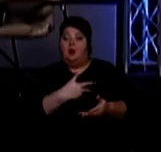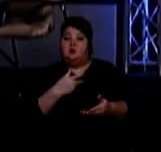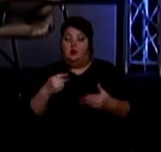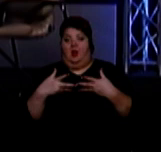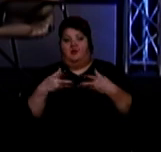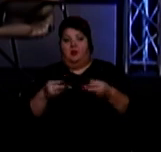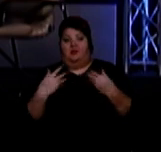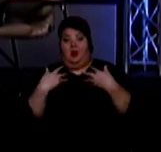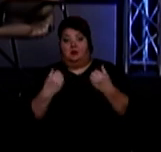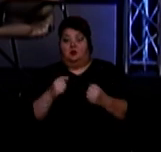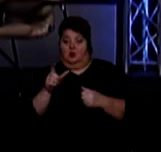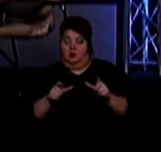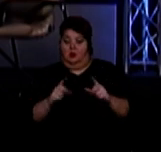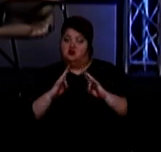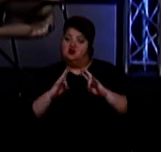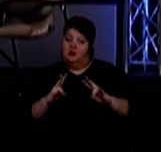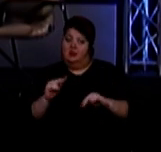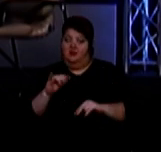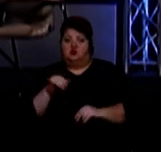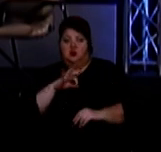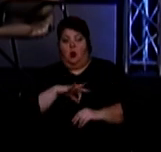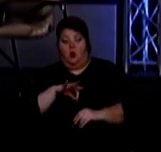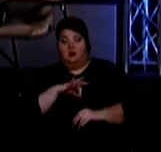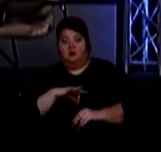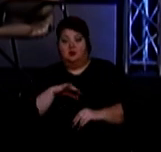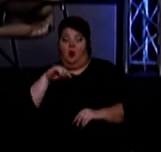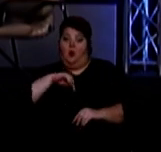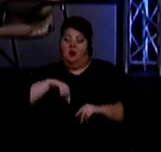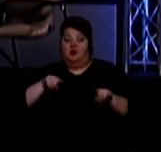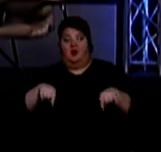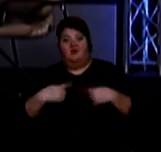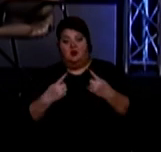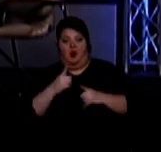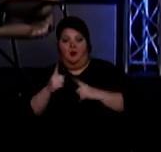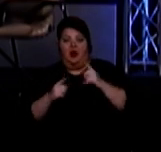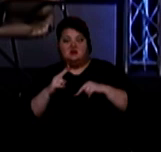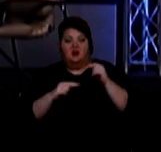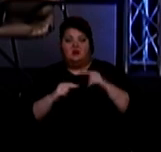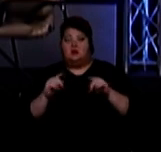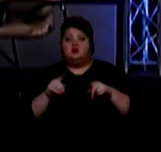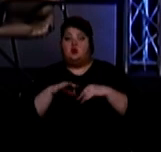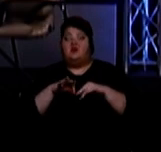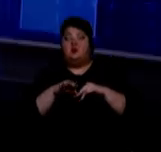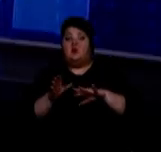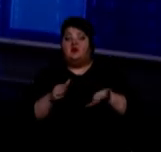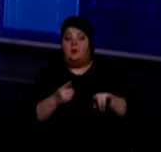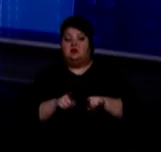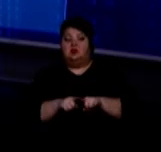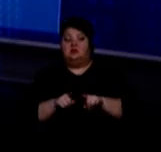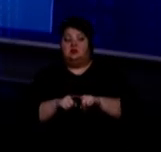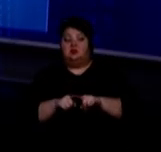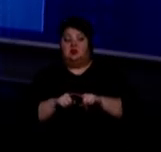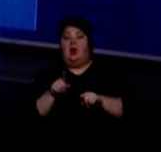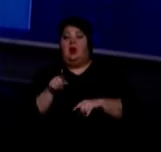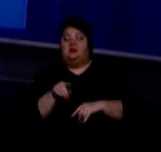на здоров'я людини? Це шкідливо чи корисно? Організм відновлюється, перезавантажується. Що відбувається після цього? Ну, в принципі,